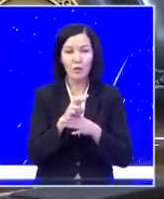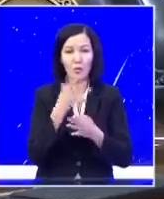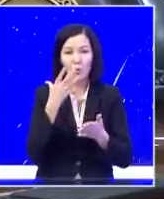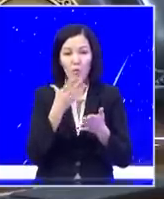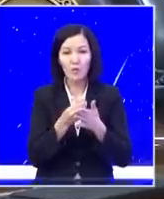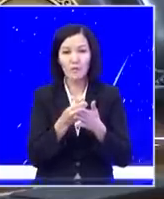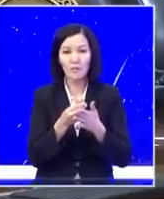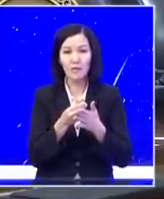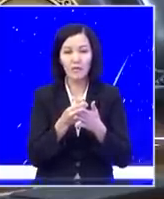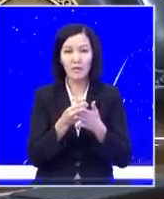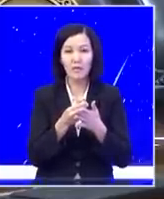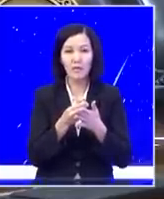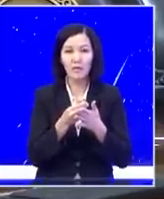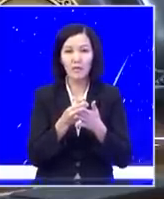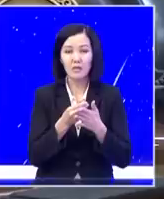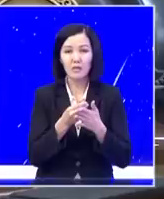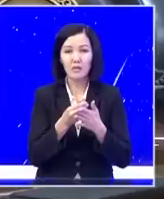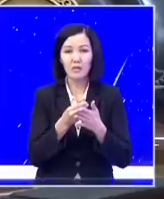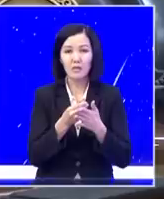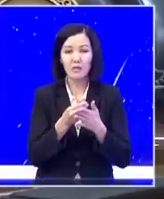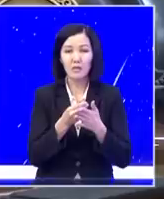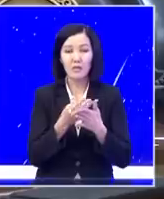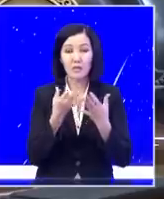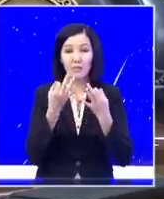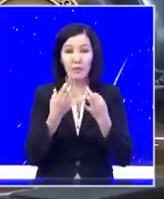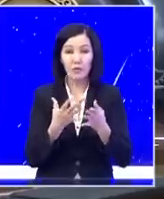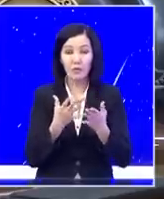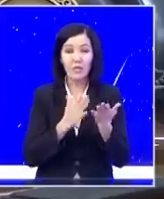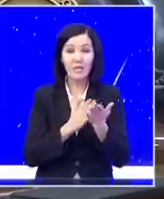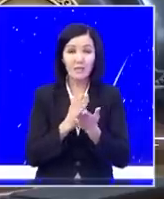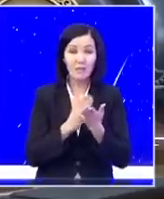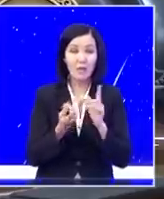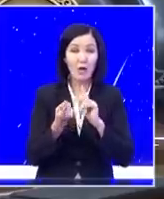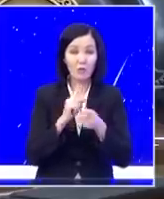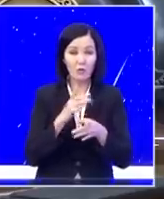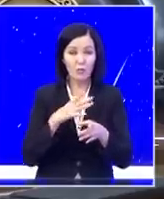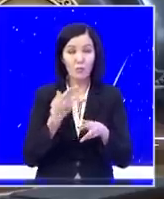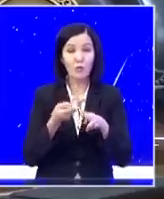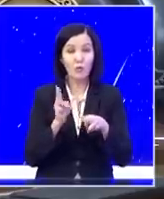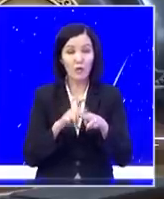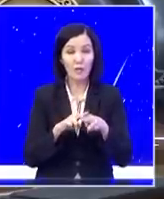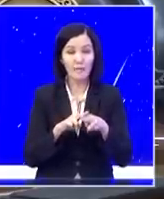бе, мен шаруашылық жөніндегі меңгерушіге айналдым. Өйткені